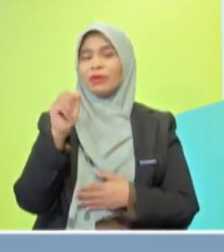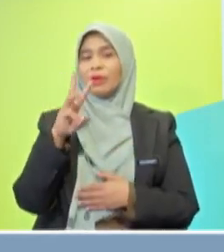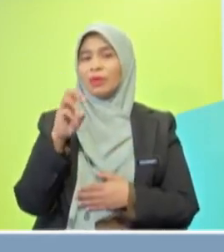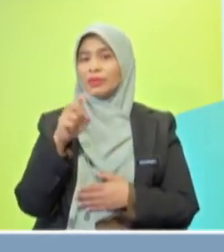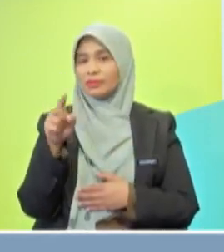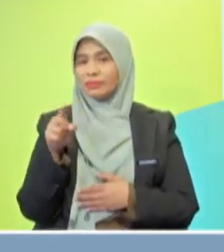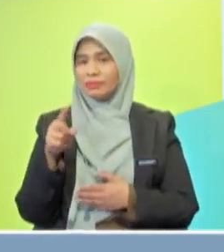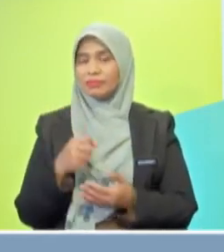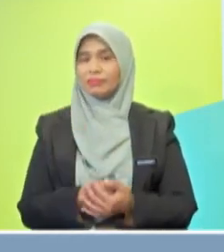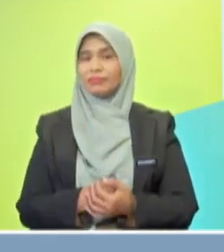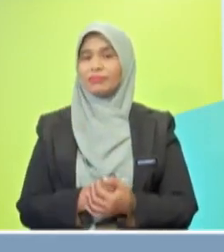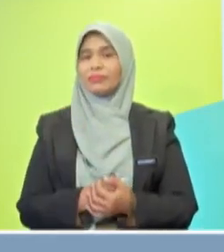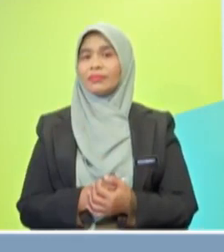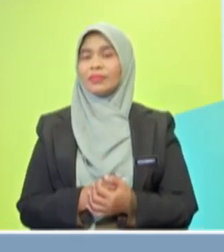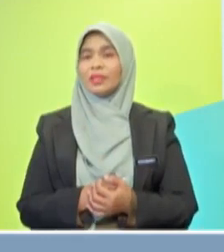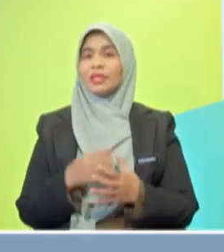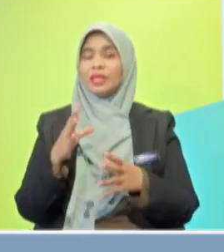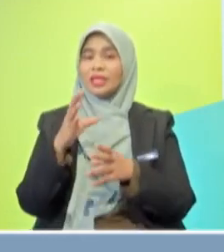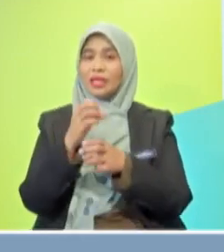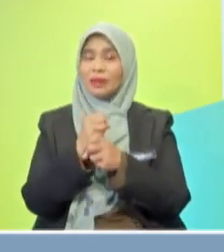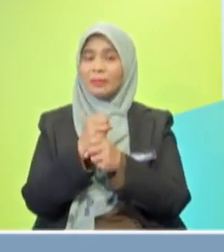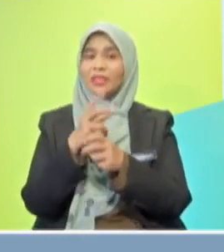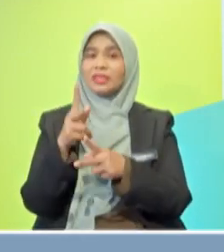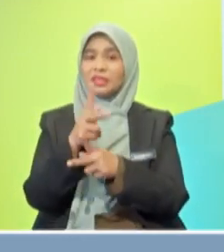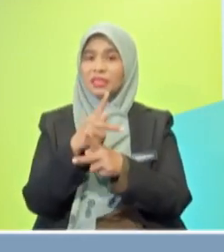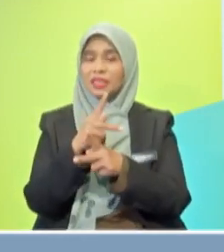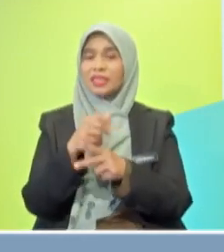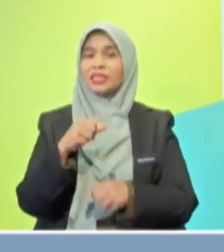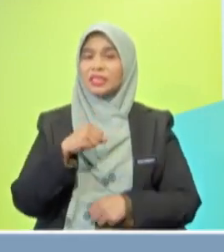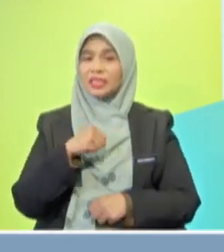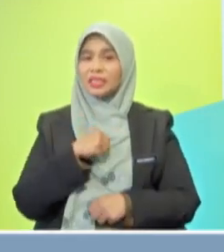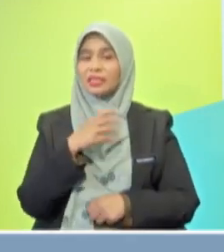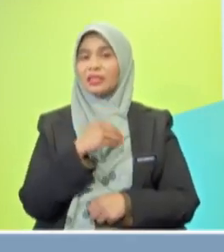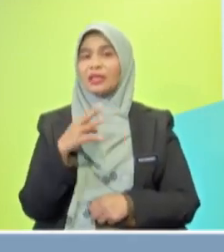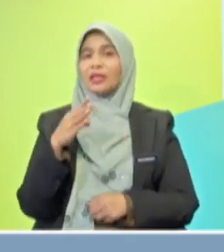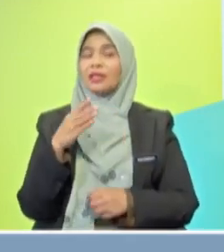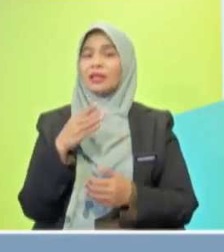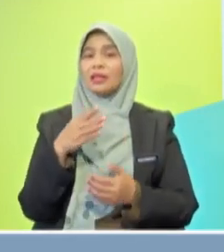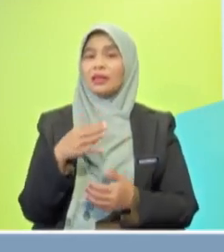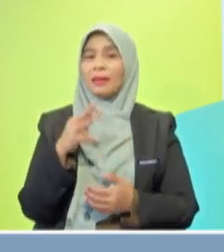Fawaz. Dapat jaga diri dan maruah kita. Ya,